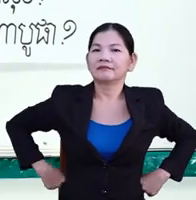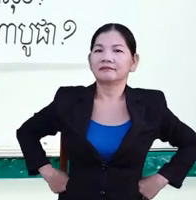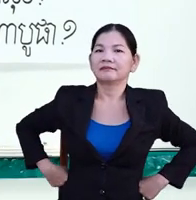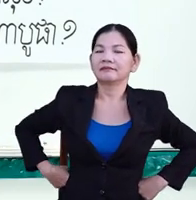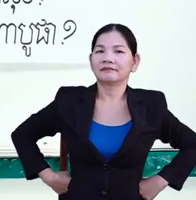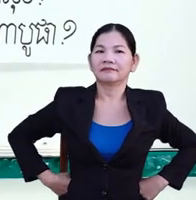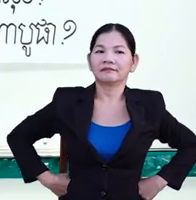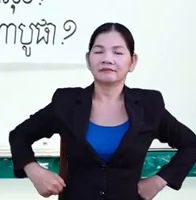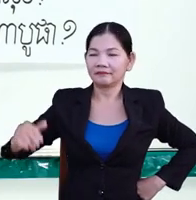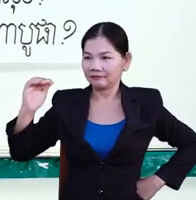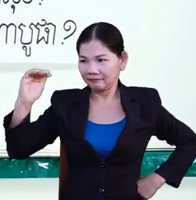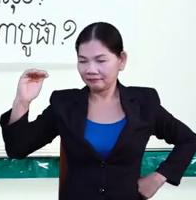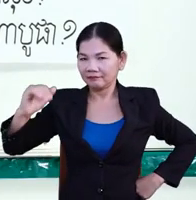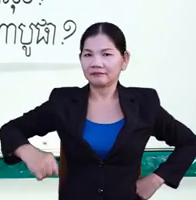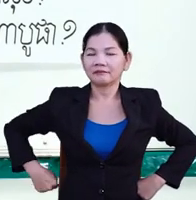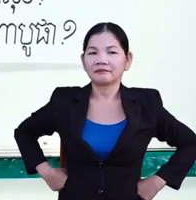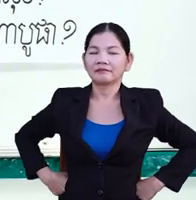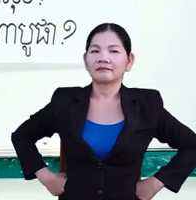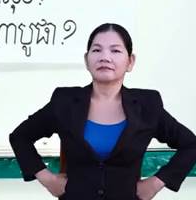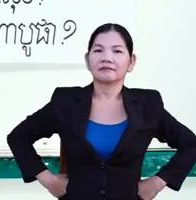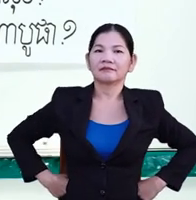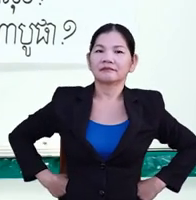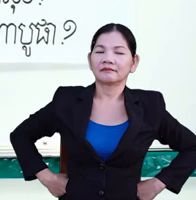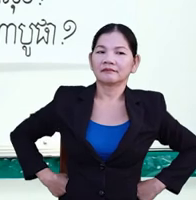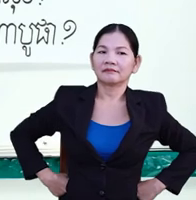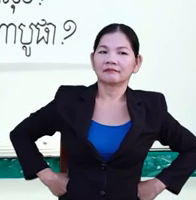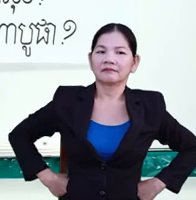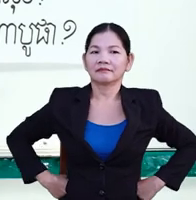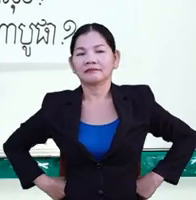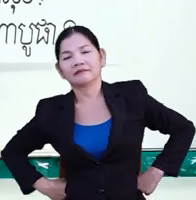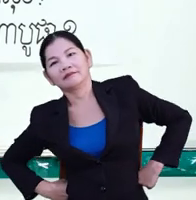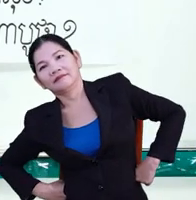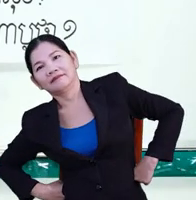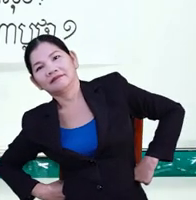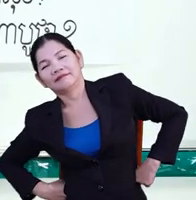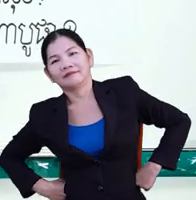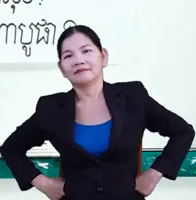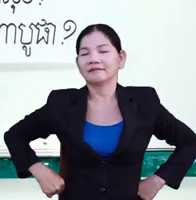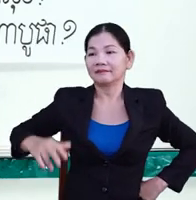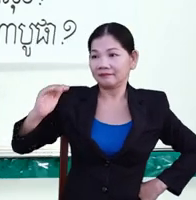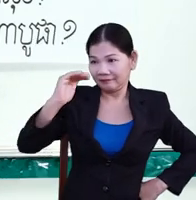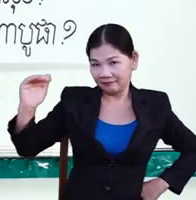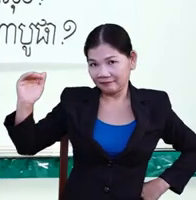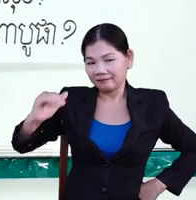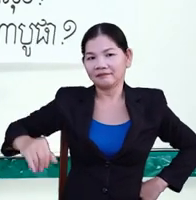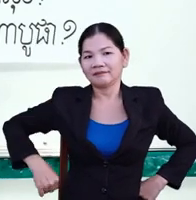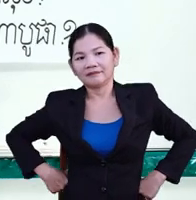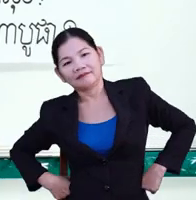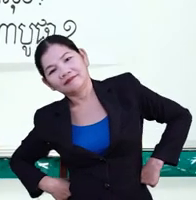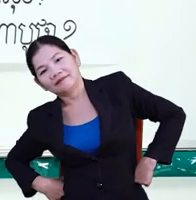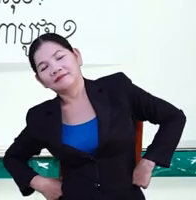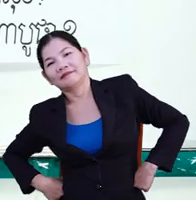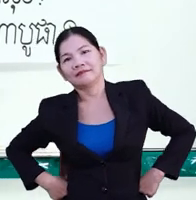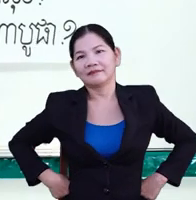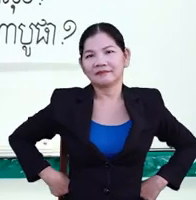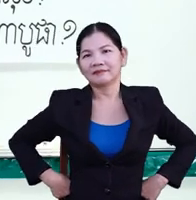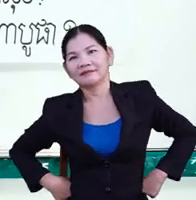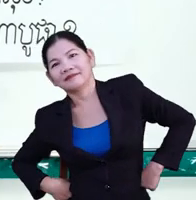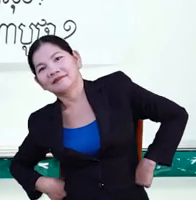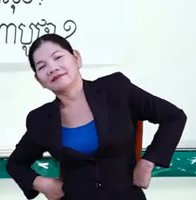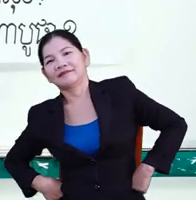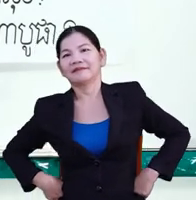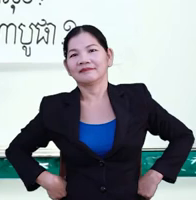ចាកាច់ចង្កេះទៅស្ដាំហោះចាប់ដើមហោះដោយស្រែកថាស្ដាំស្ដាំចាស្ដាំស្ដាំ